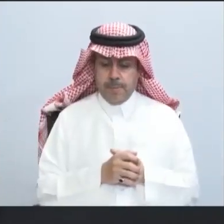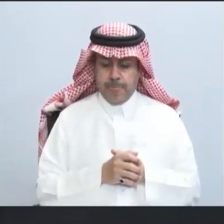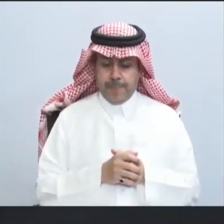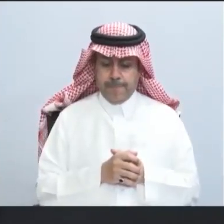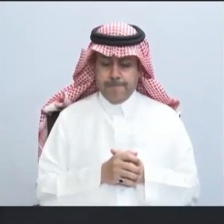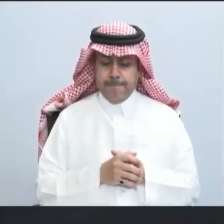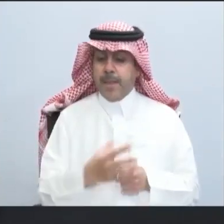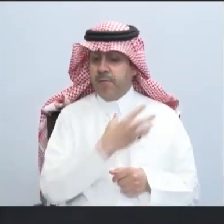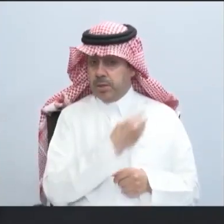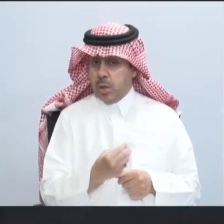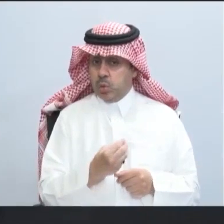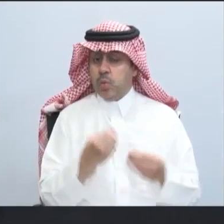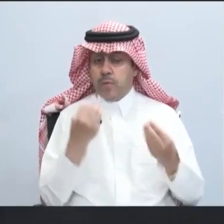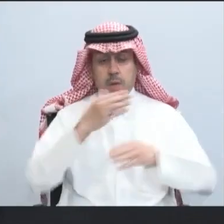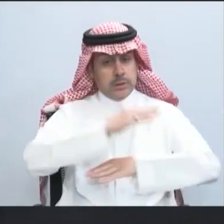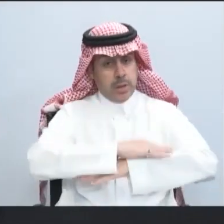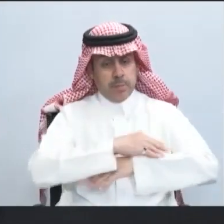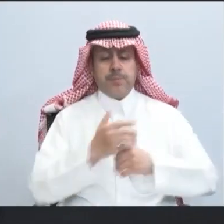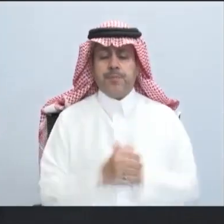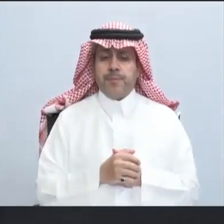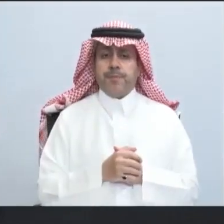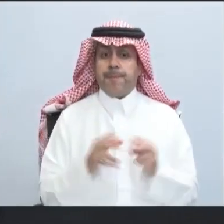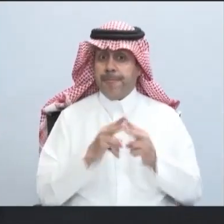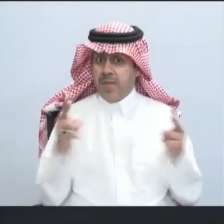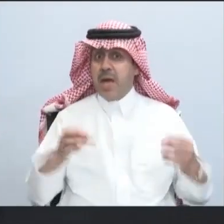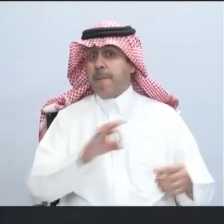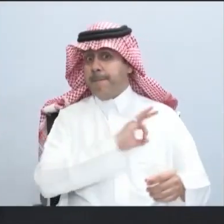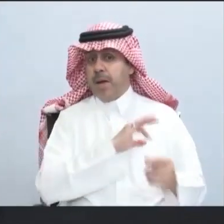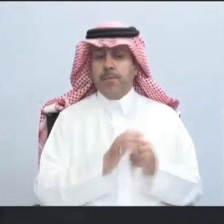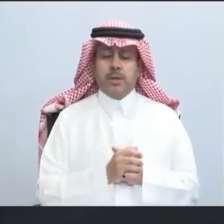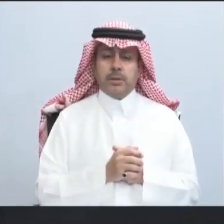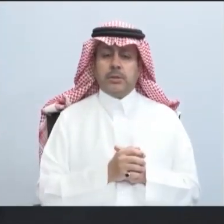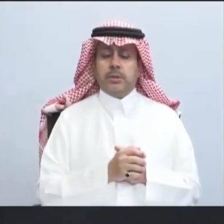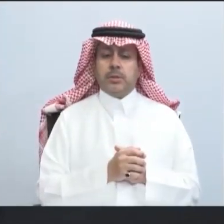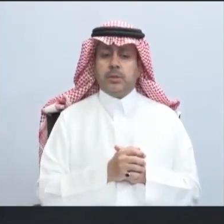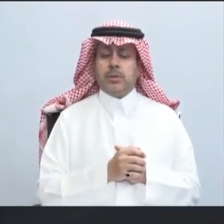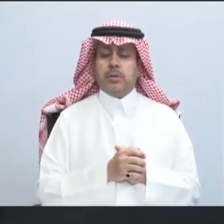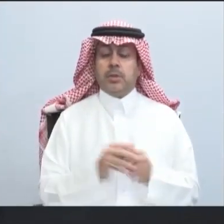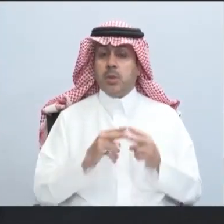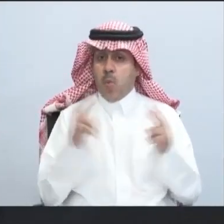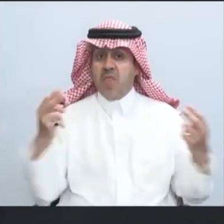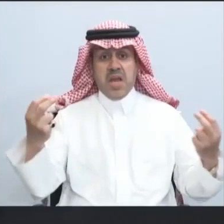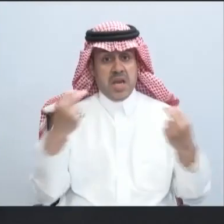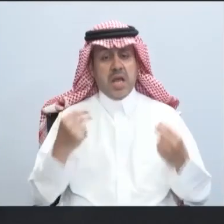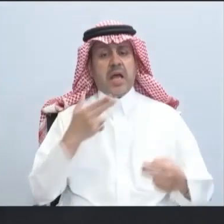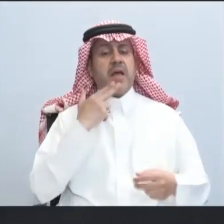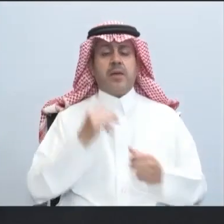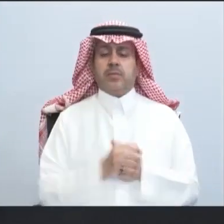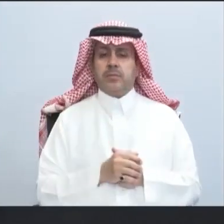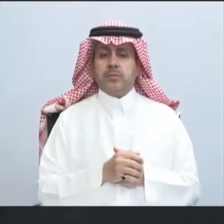فيها تلطف ولطف وفيها كذلك اظهار محبه لن ترى مني الا كل خير السلام